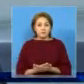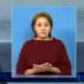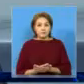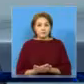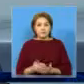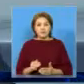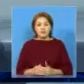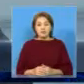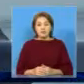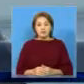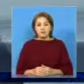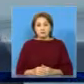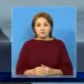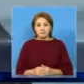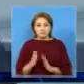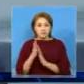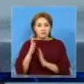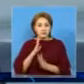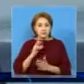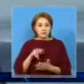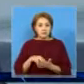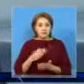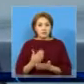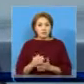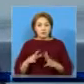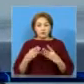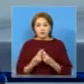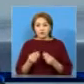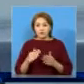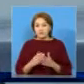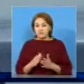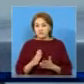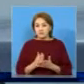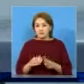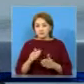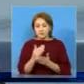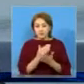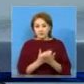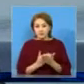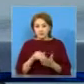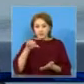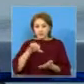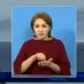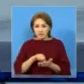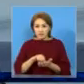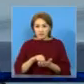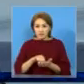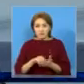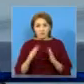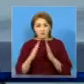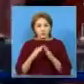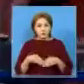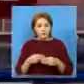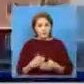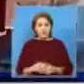жергілікті атқарушы орган кезегінде тұрған 1000-нан астам отбасы кезекпен сондай-ақ мемлекет бағдарламалары қатысу арқылы тұрғын үймен қамтамасыз